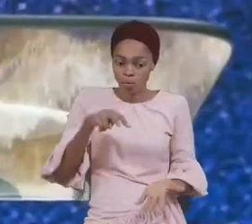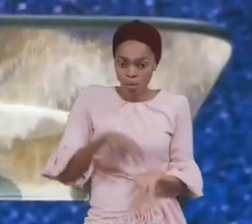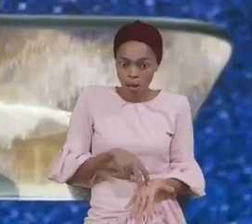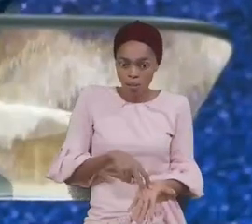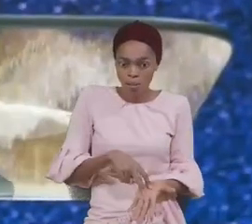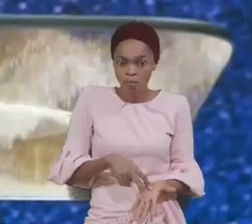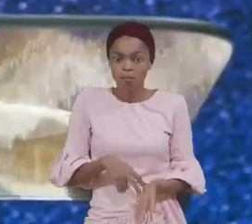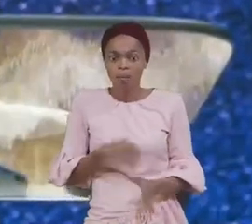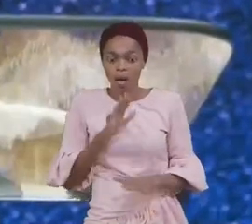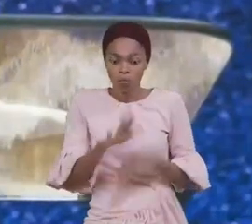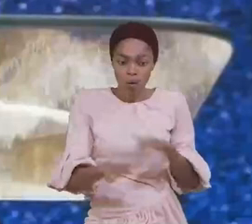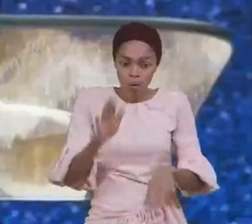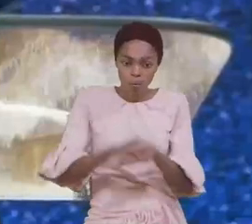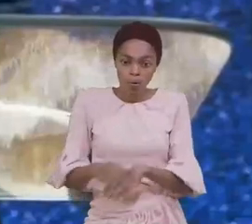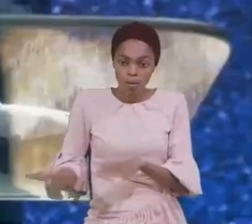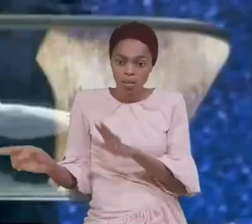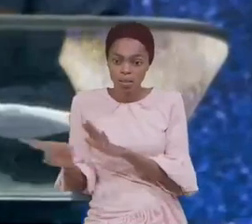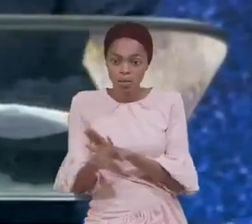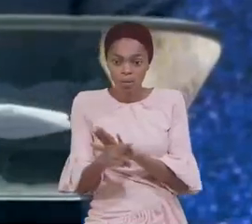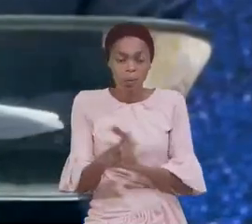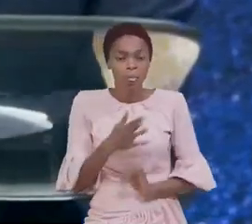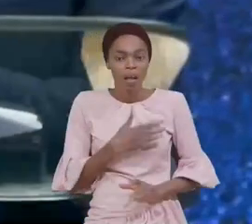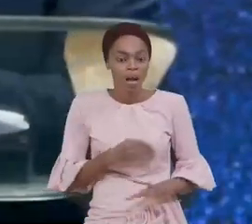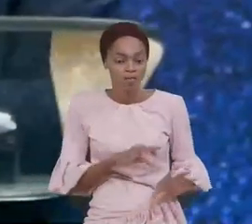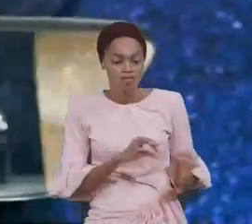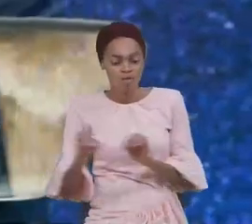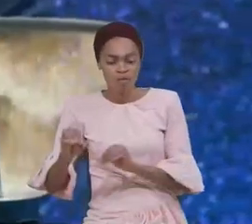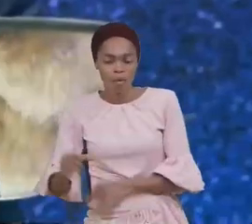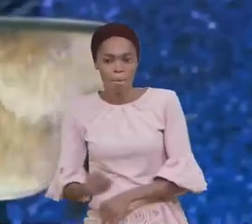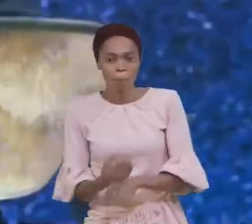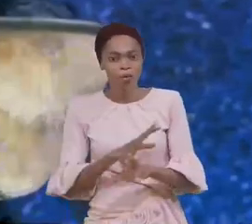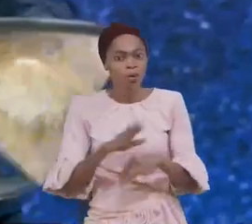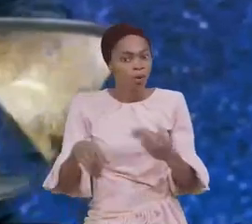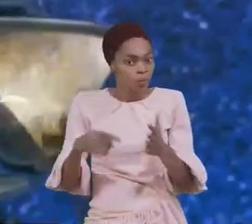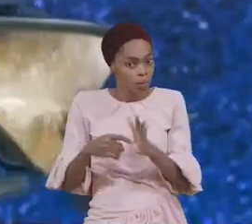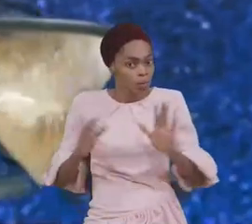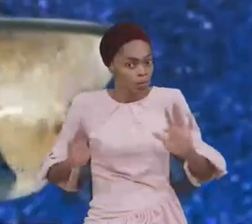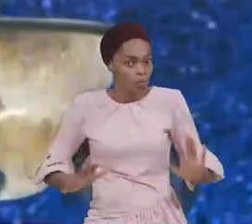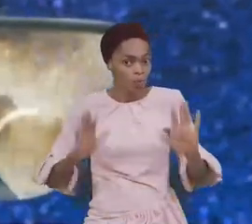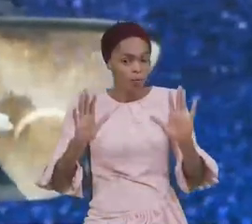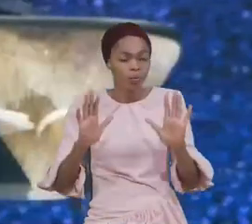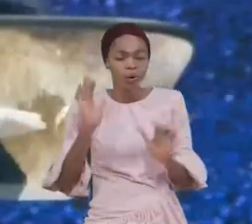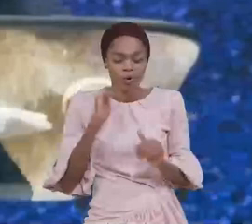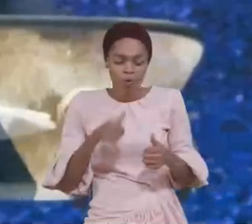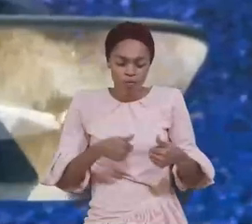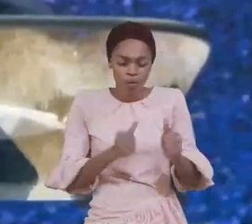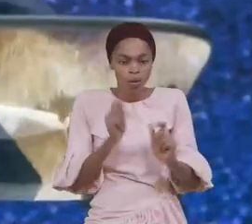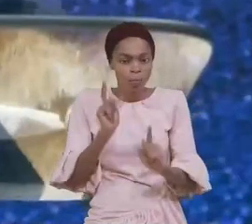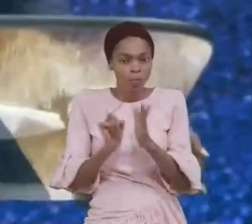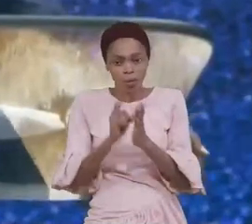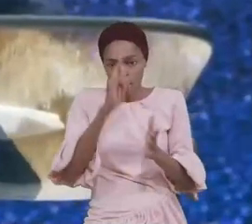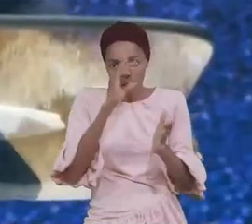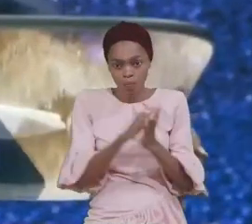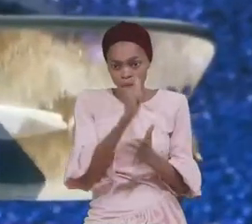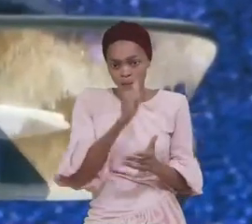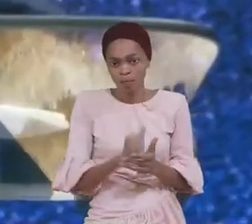serpents et les scorpions. Nous sommes en mesure de déplacer les montagnes. Ce sont les signes là, les miracles qui accompagneront ceux qui auront